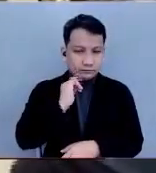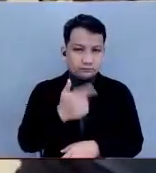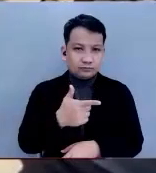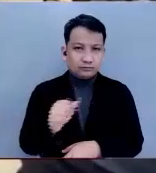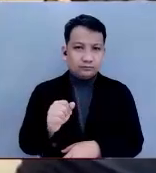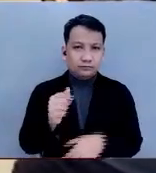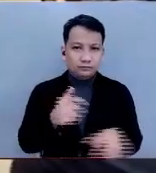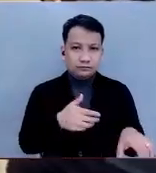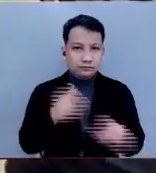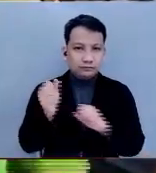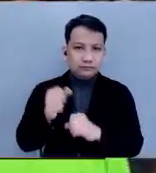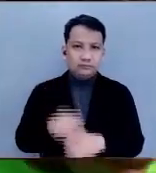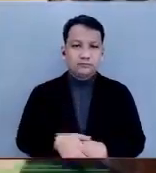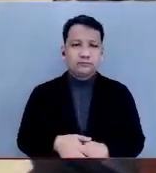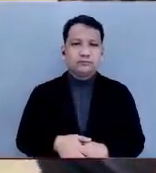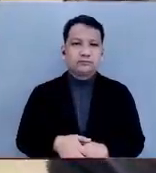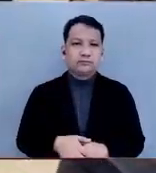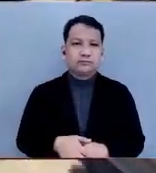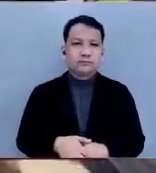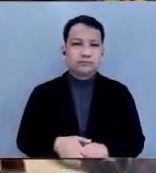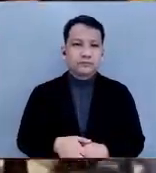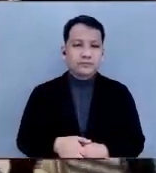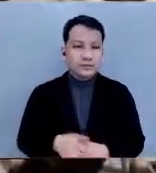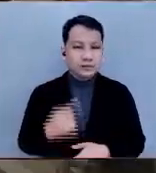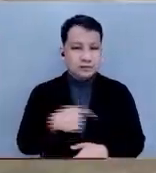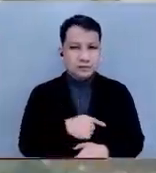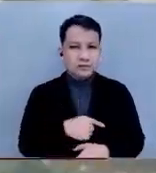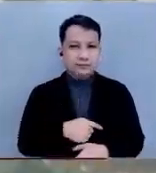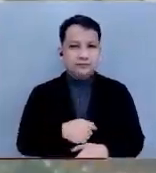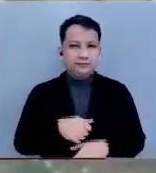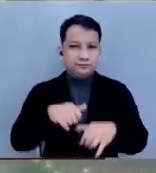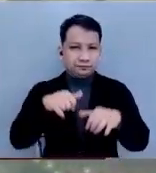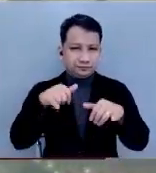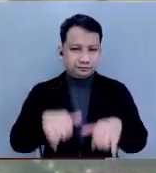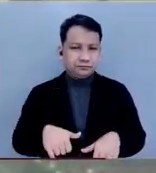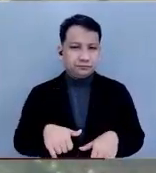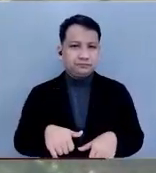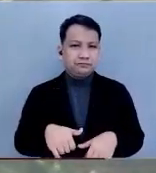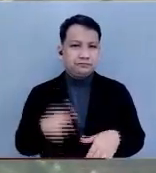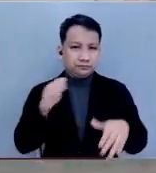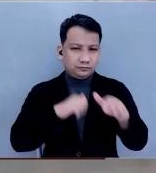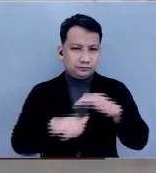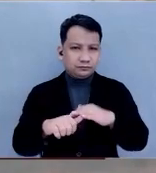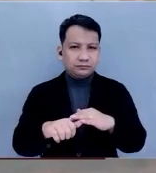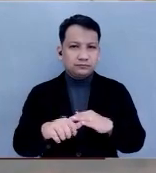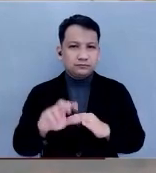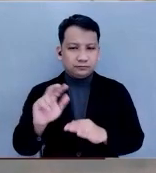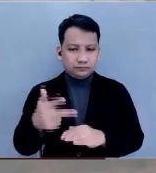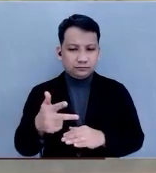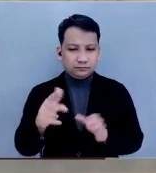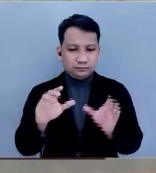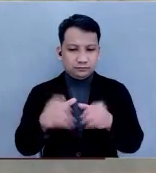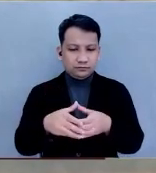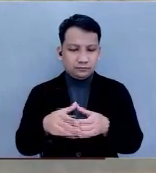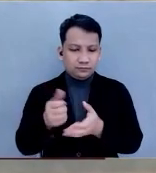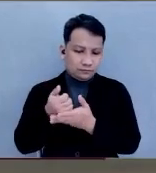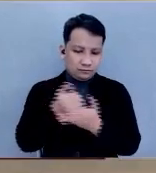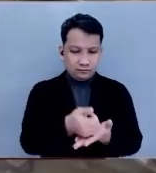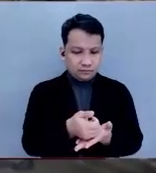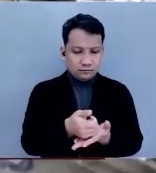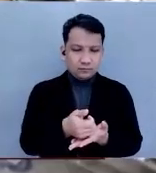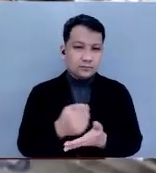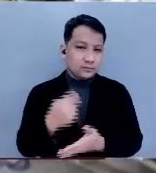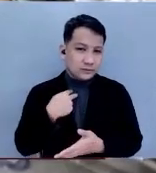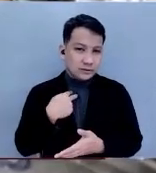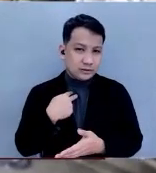na. Pero ang ilan, nagmamatigas pa rin. Nakapasok na sa Gaza ang 3rd bugso ng ayuda para sa mga stranded sa gera.